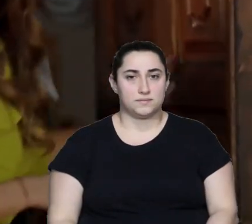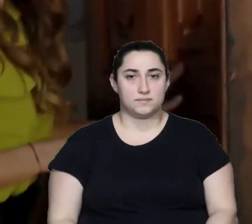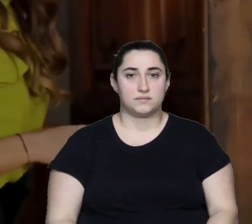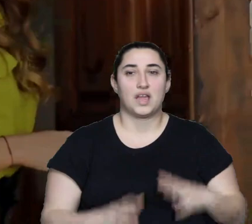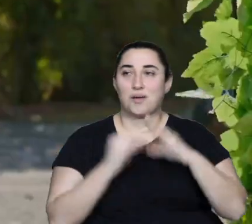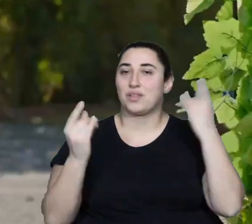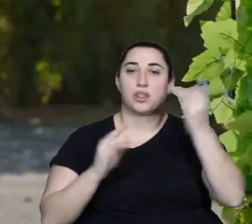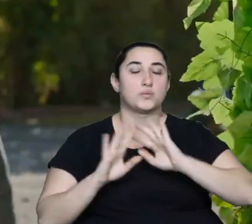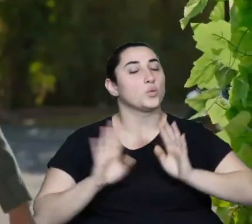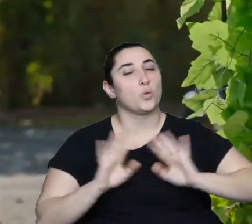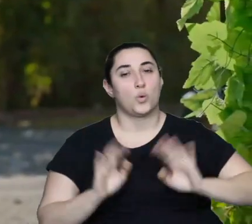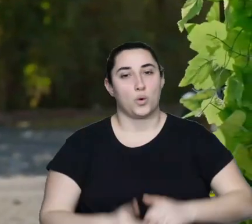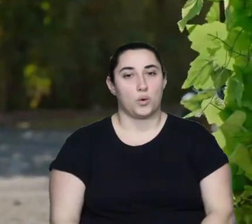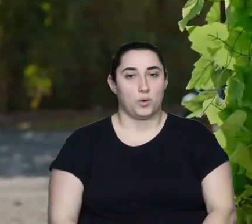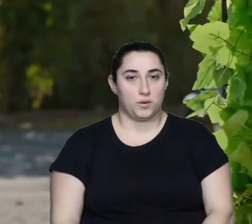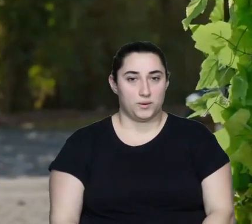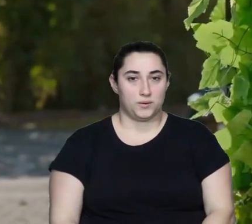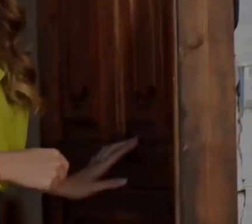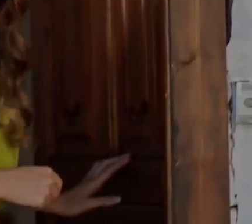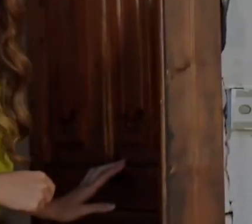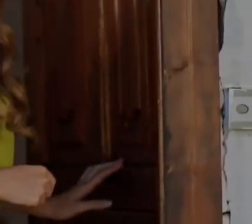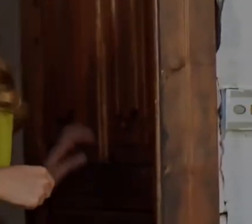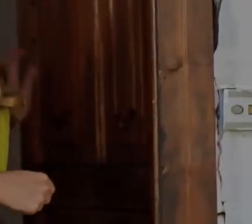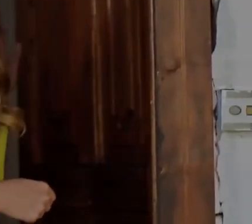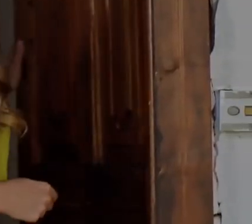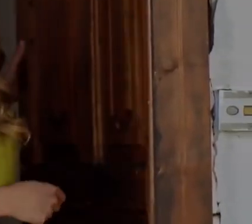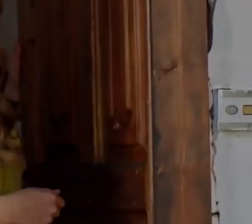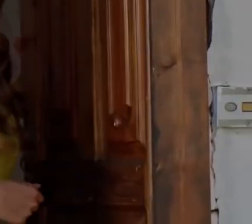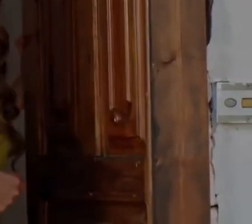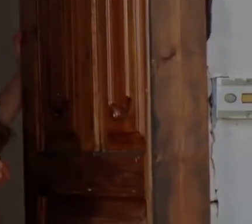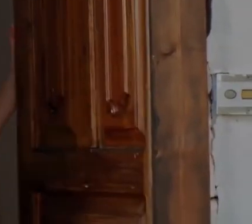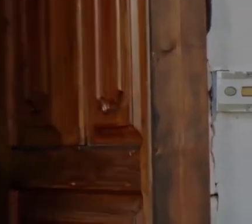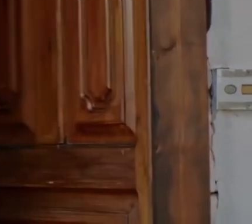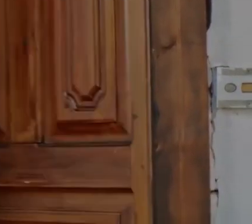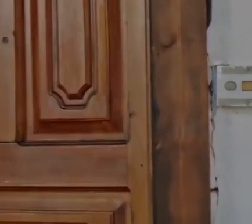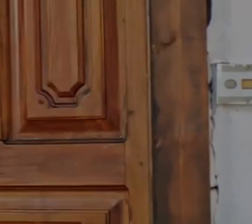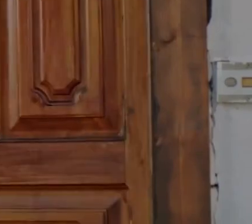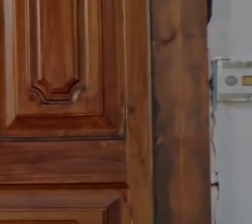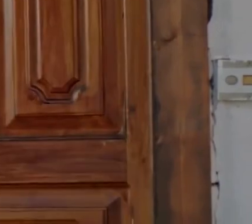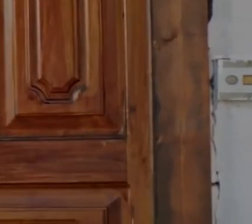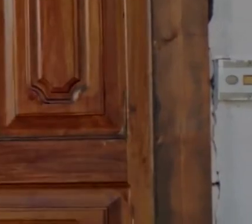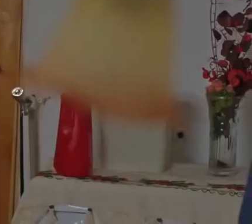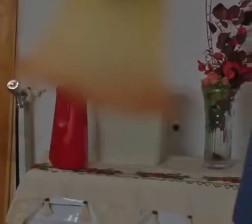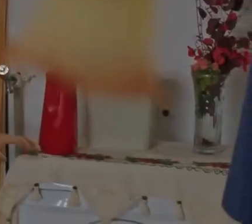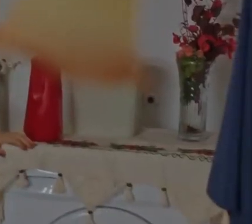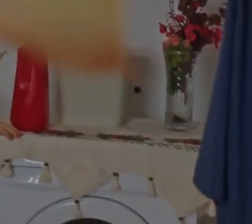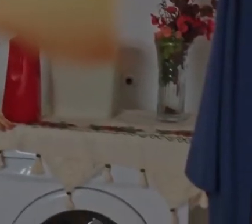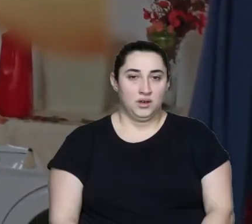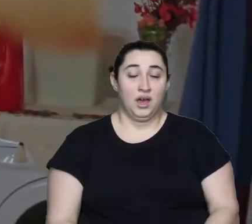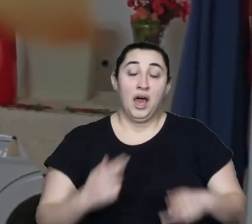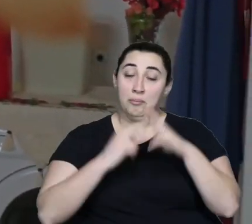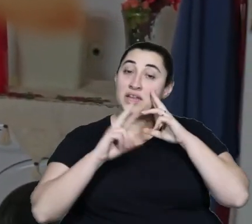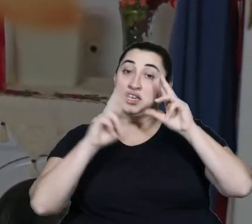Ortadan kaybolmayacaksın öyle. Yok. Doktor arabasının yanından bir daha baktı geriye. Burcu da dönünce gülümseştiler birbirlerine.